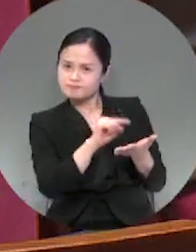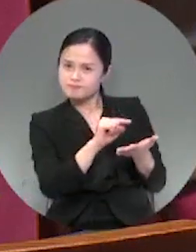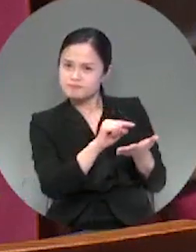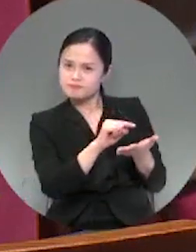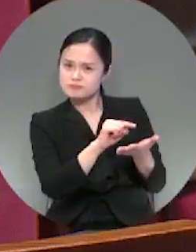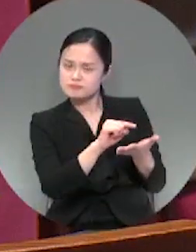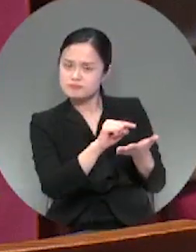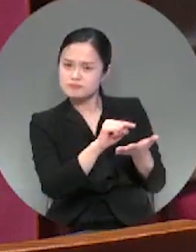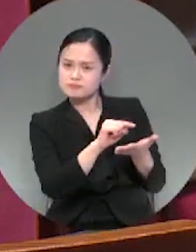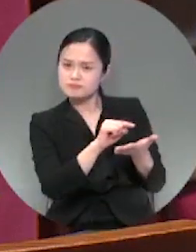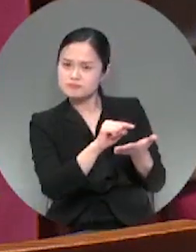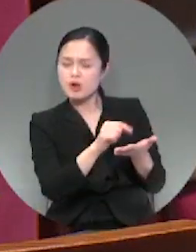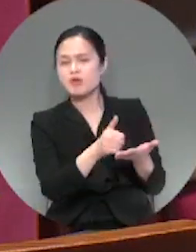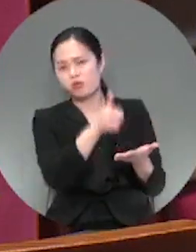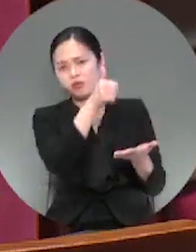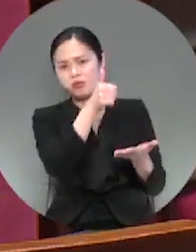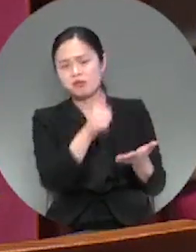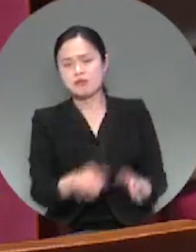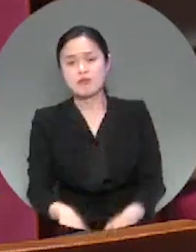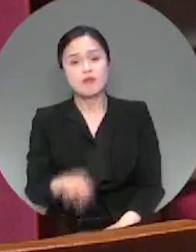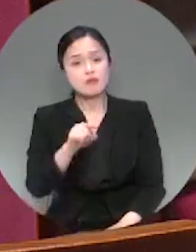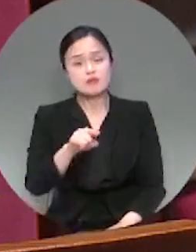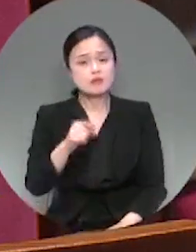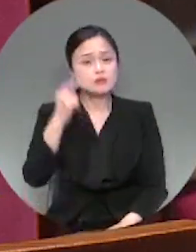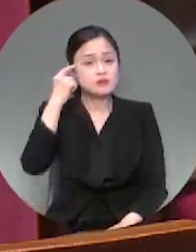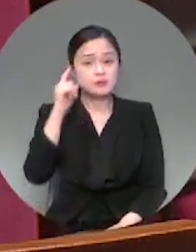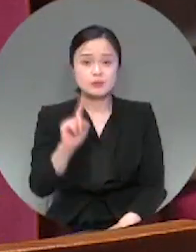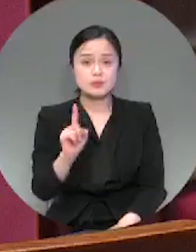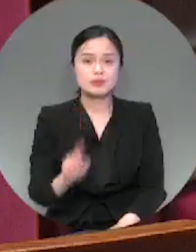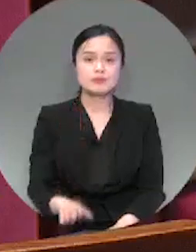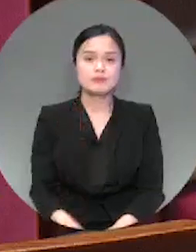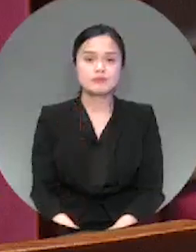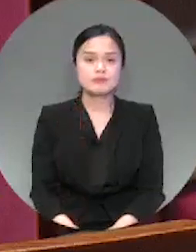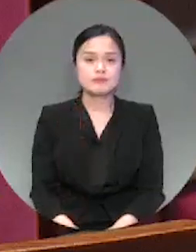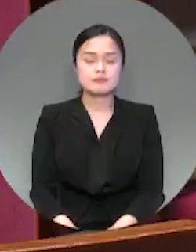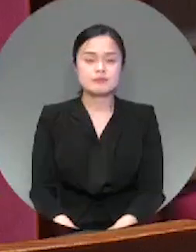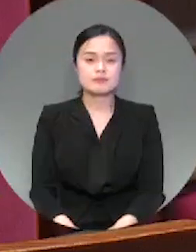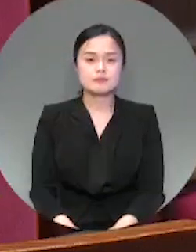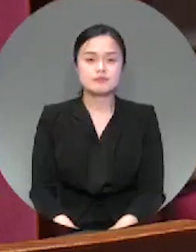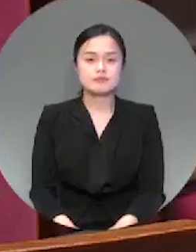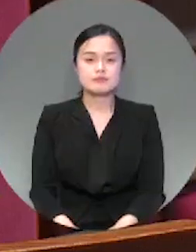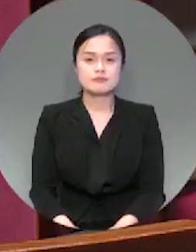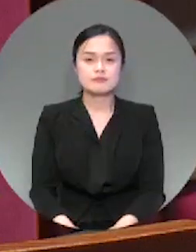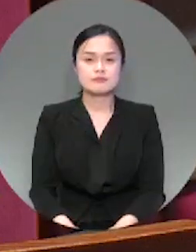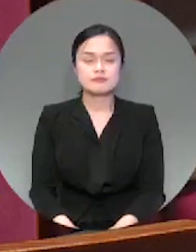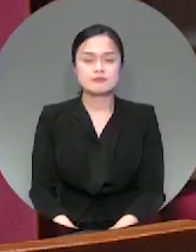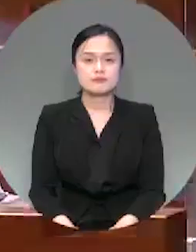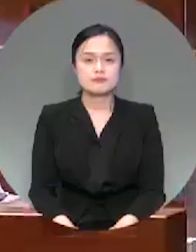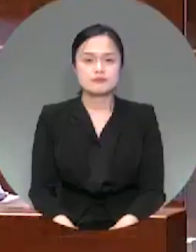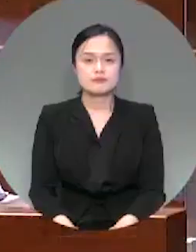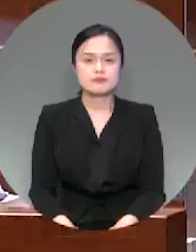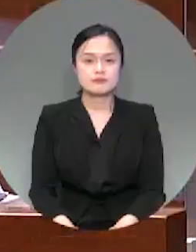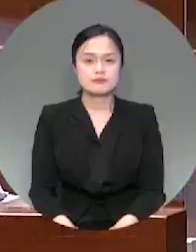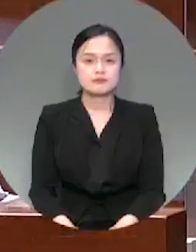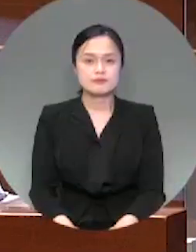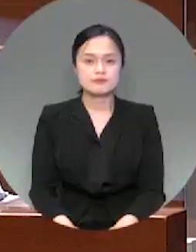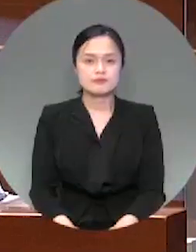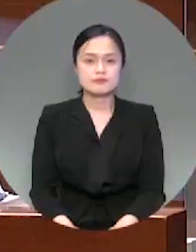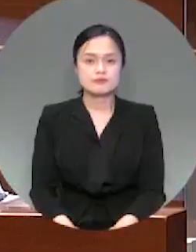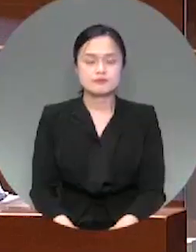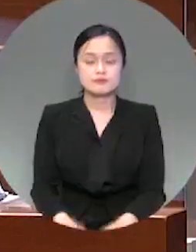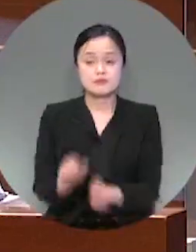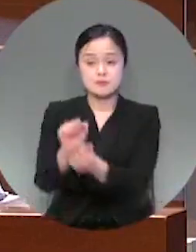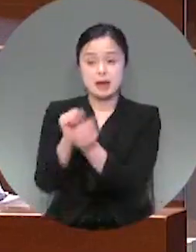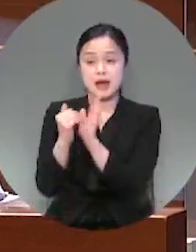바람직하다고 보여집니다. 그런 논의를 하실 생각은 없으세요? 네, 그 이제 저희가 방역을